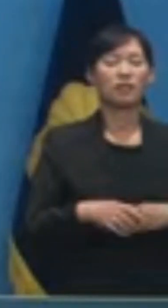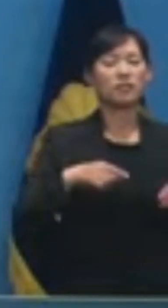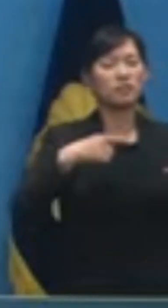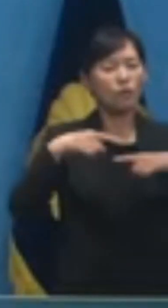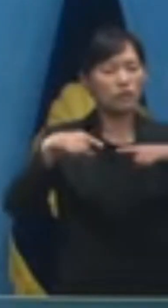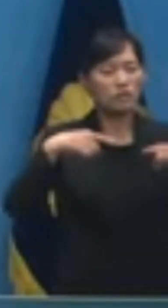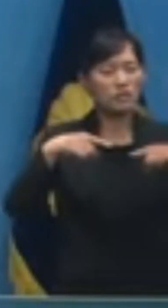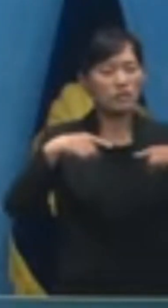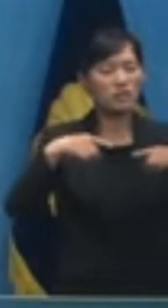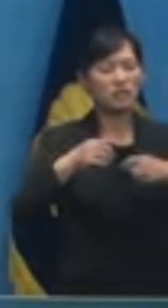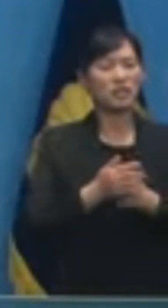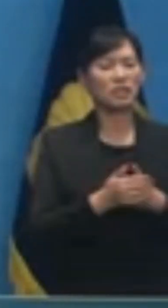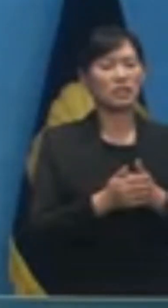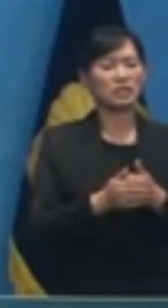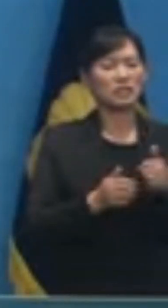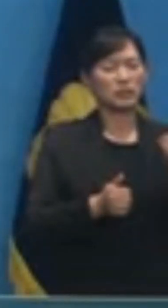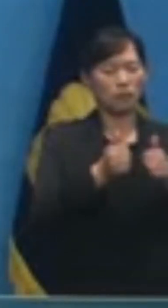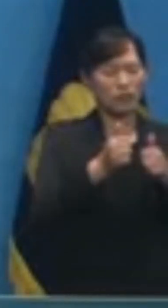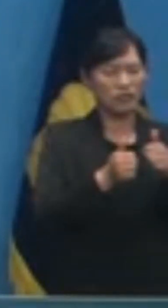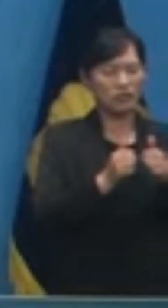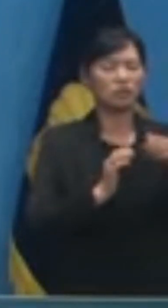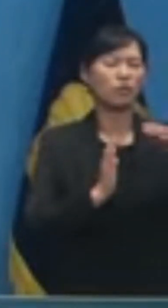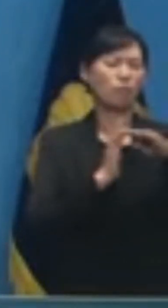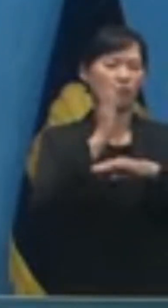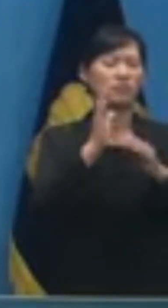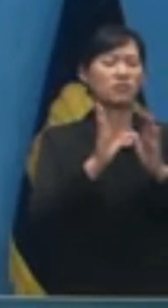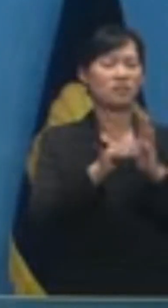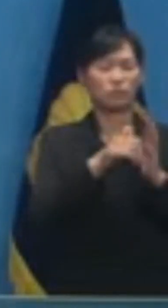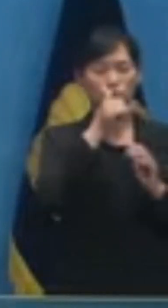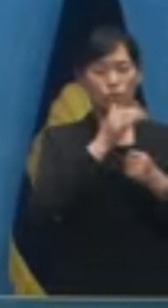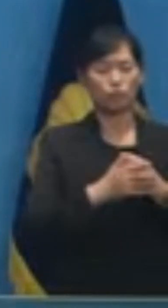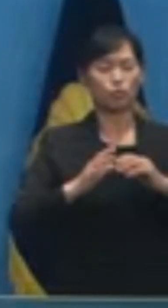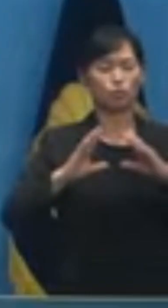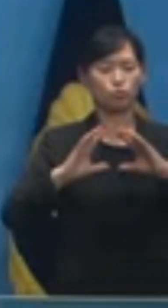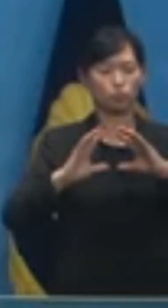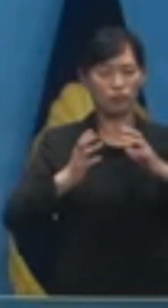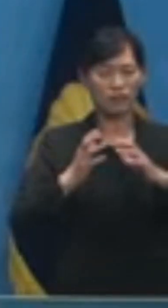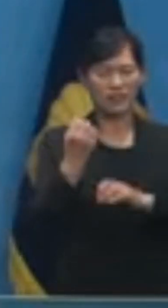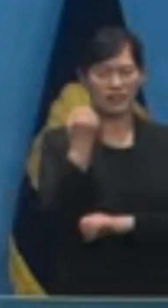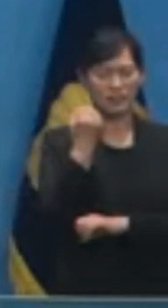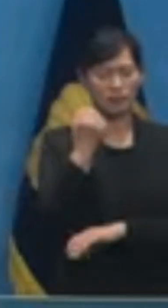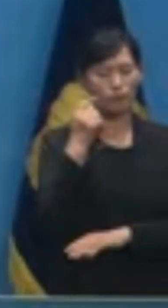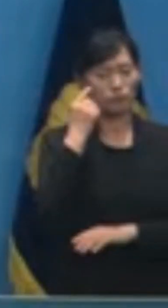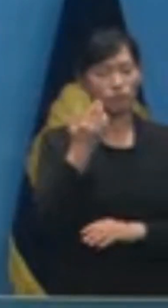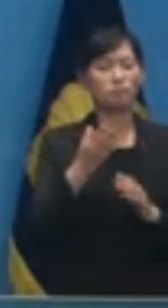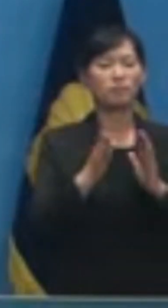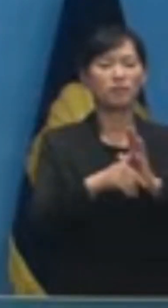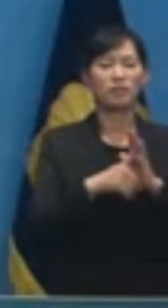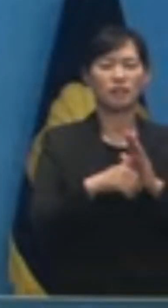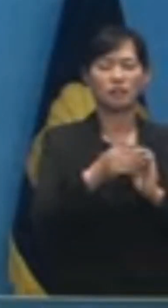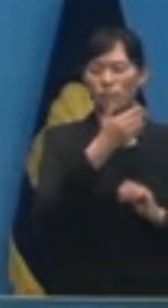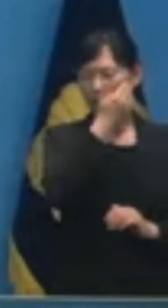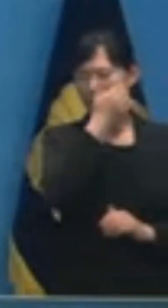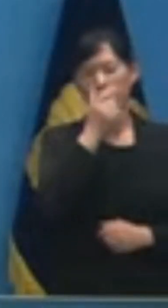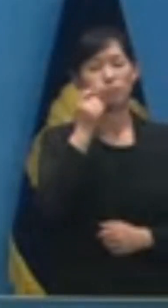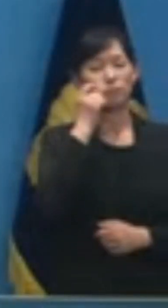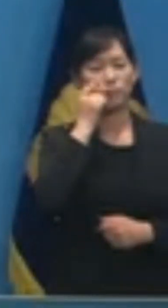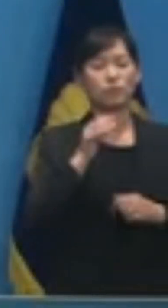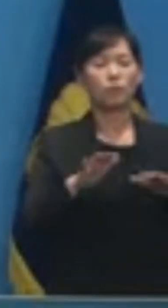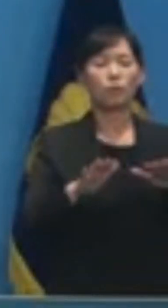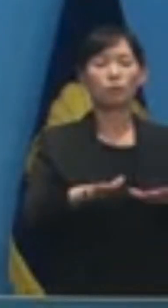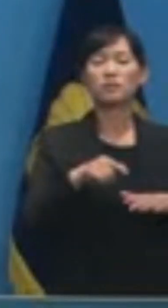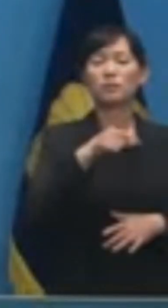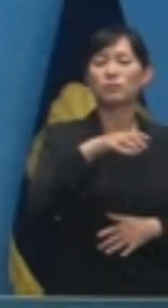정치는 정쟁을 넘어서야 할 때가 있습니다. 국가의 기본을 묻는 질문은 누구도 외면할 수 없습니다. 오늘